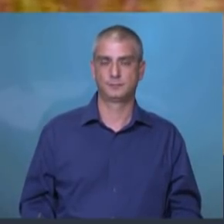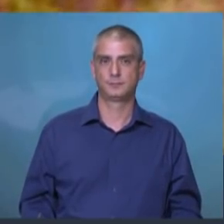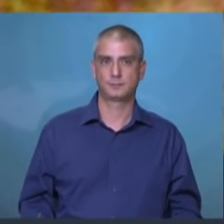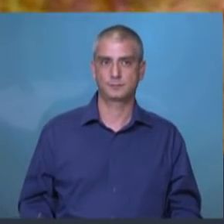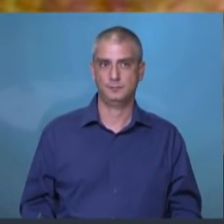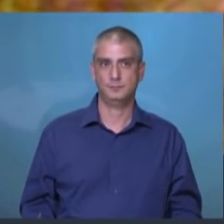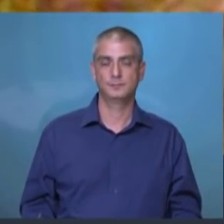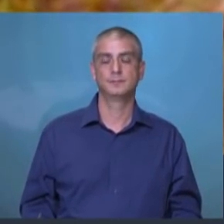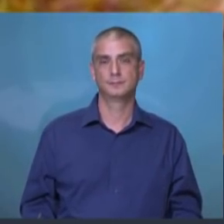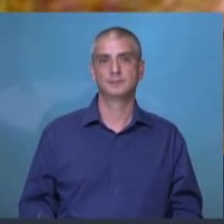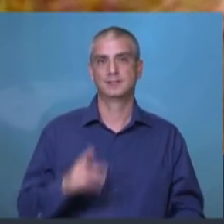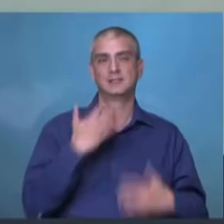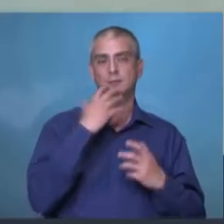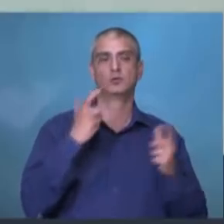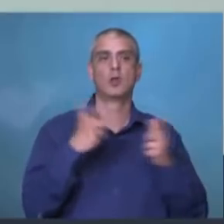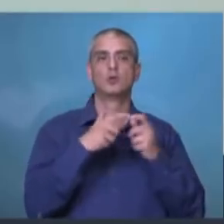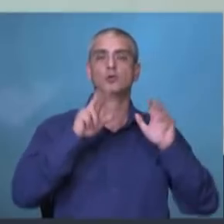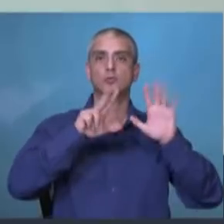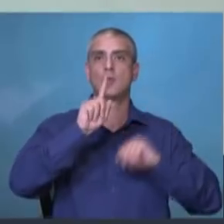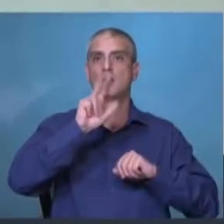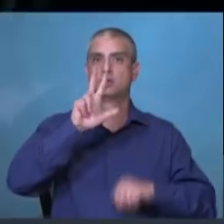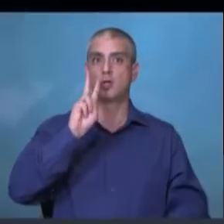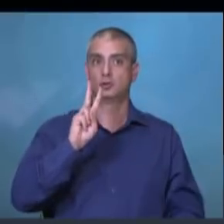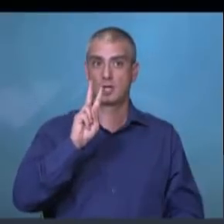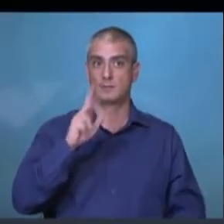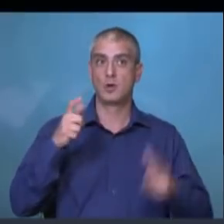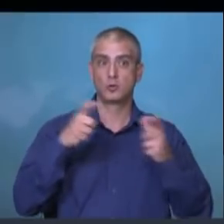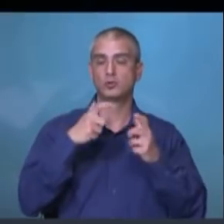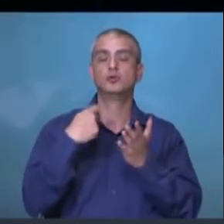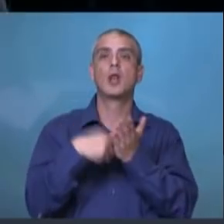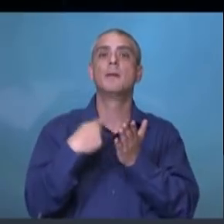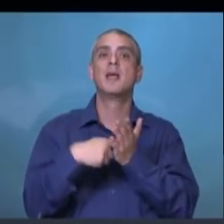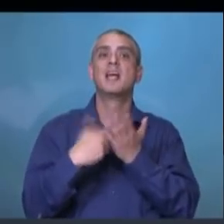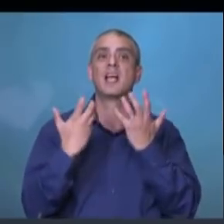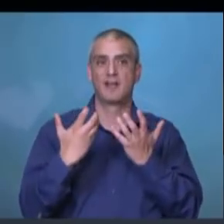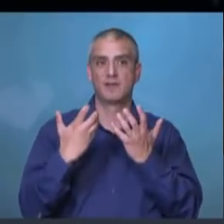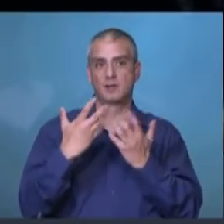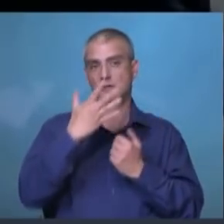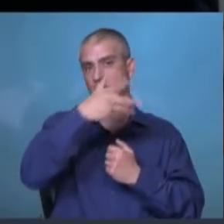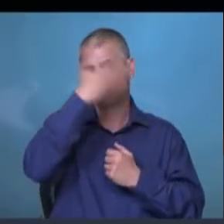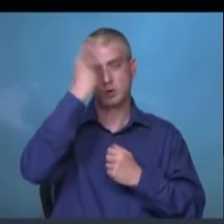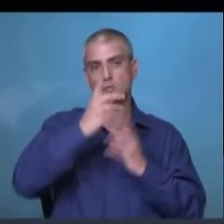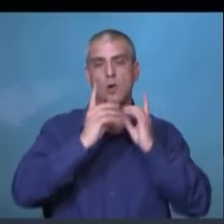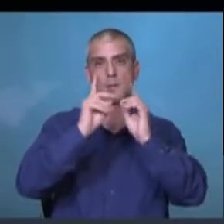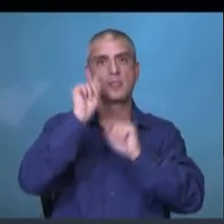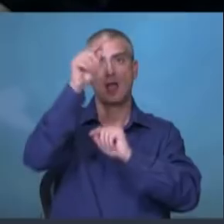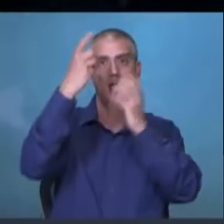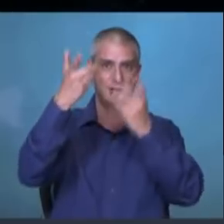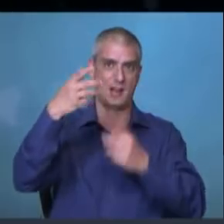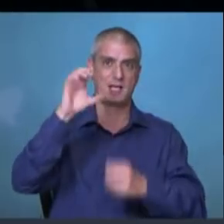אז זהו סיפורו של גדוד 8132, הגדוד ששילם מחיר כבד ונשכח בדרך לסולטן